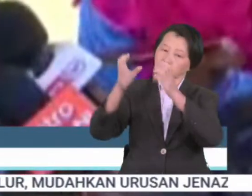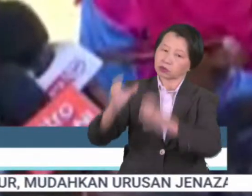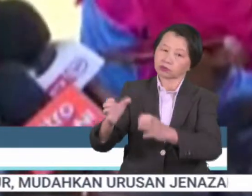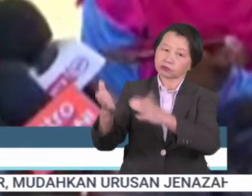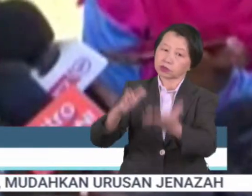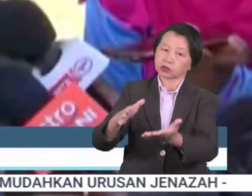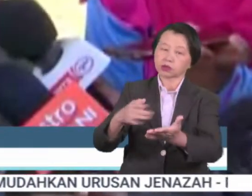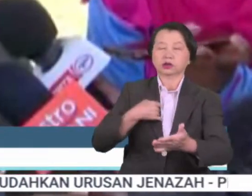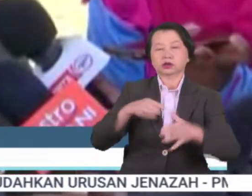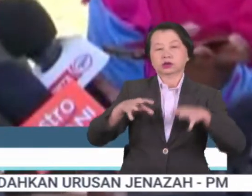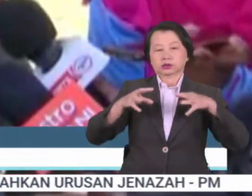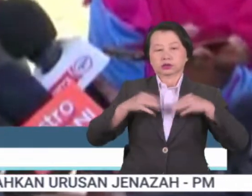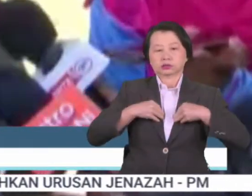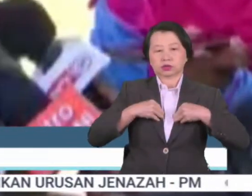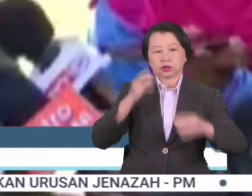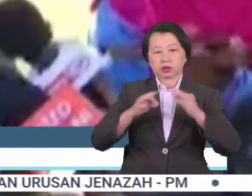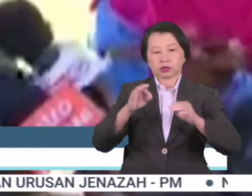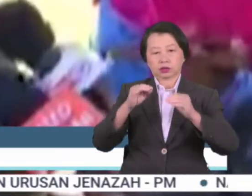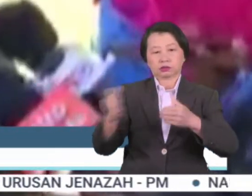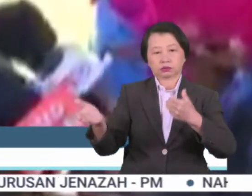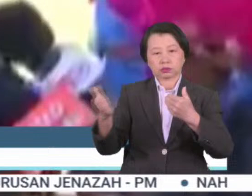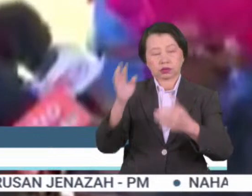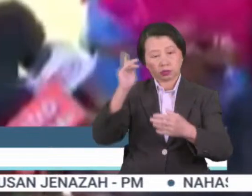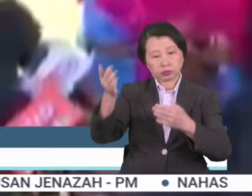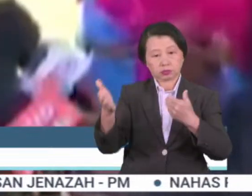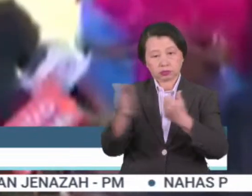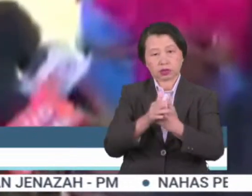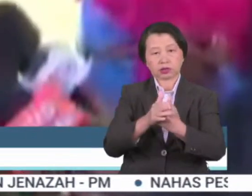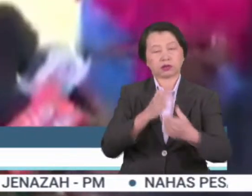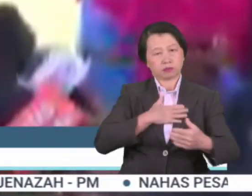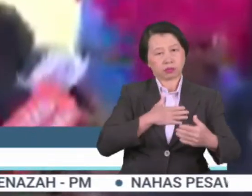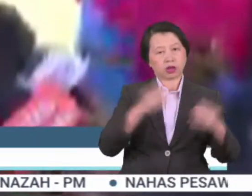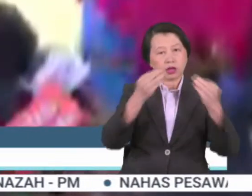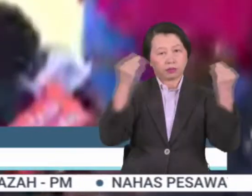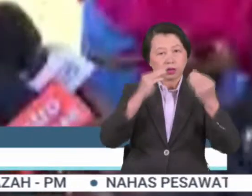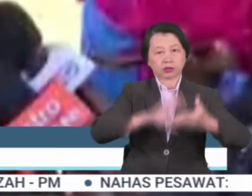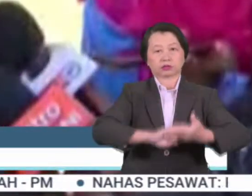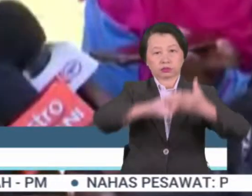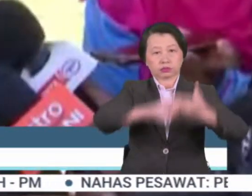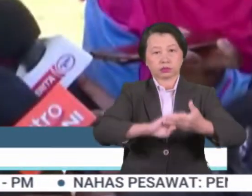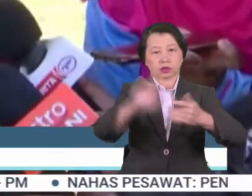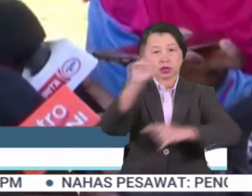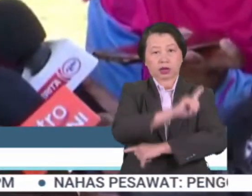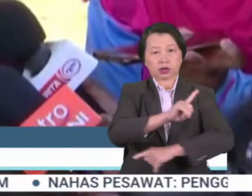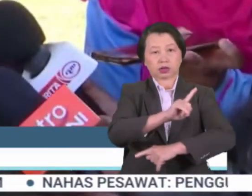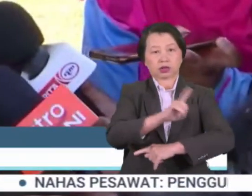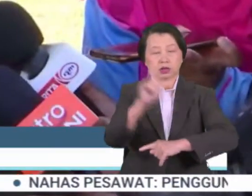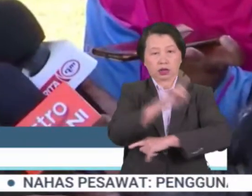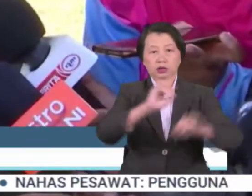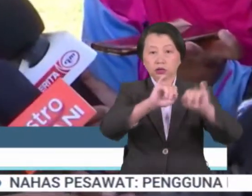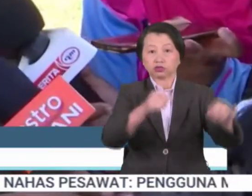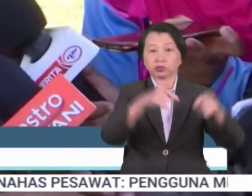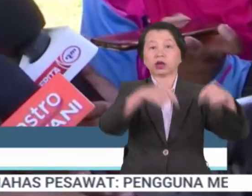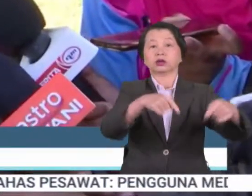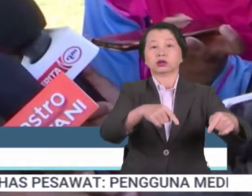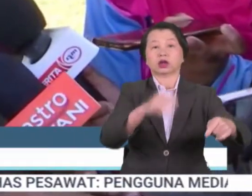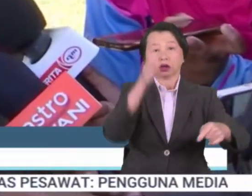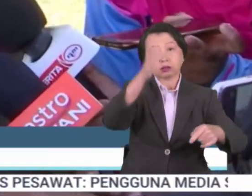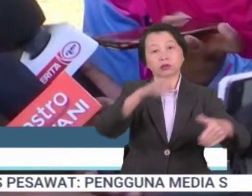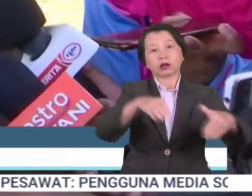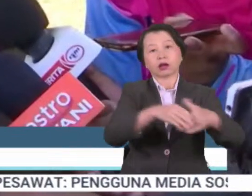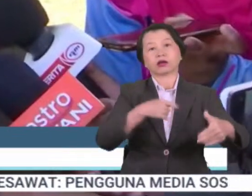pergi dulu sebab kalau ikutkan esok abang balik saya punya Majlis angkat nikah hari Ahad ni Hari jumaat ni